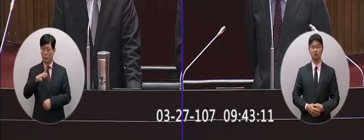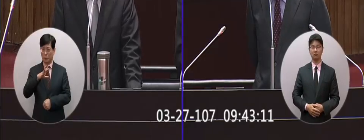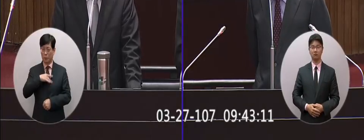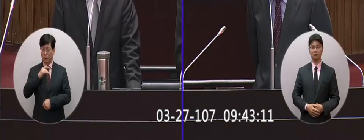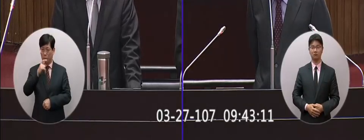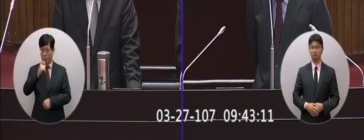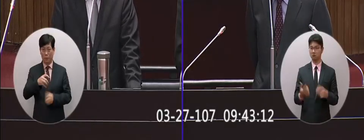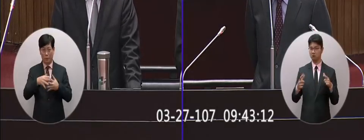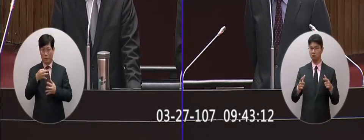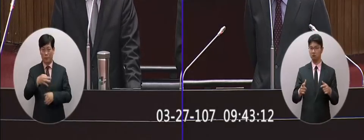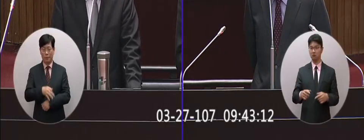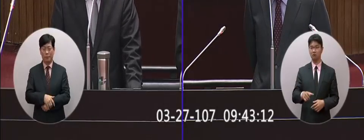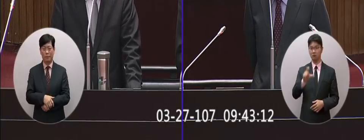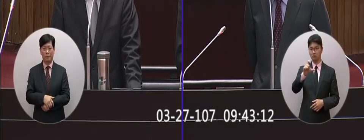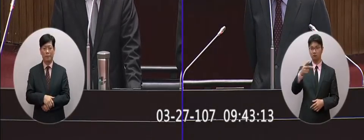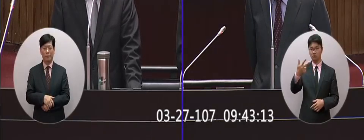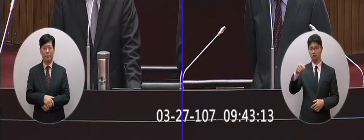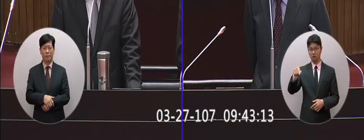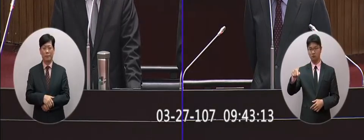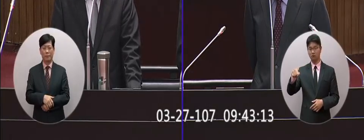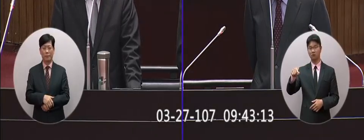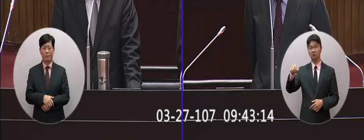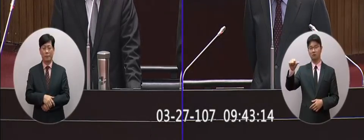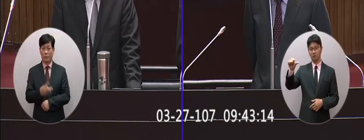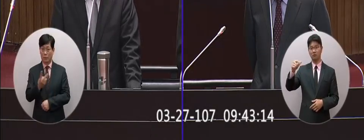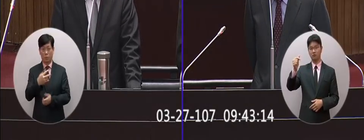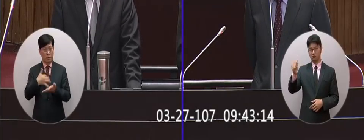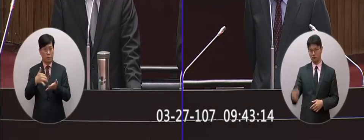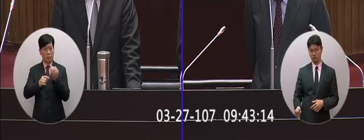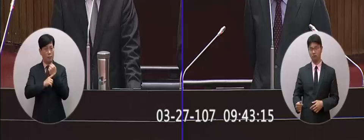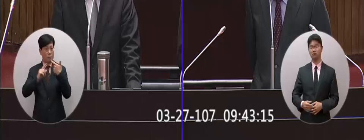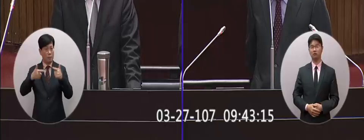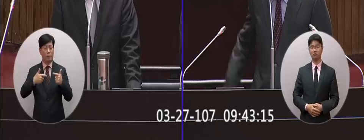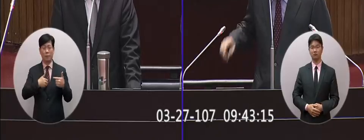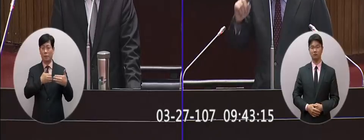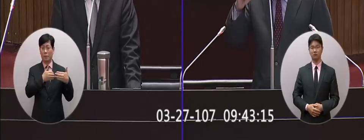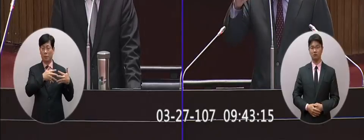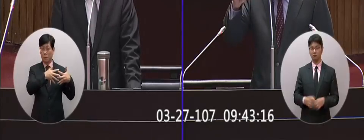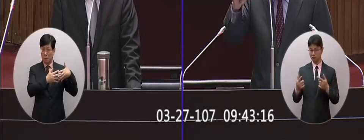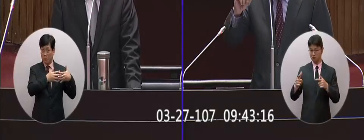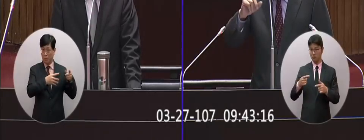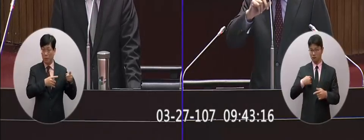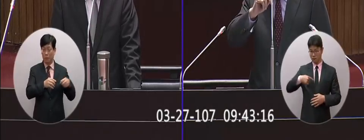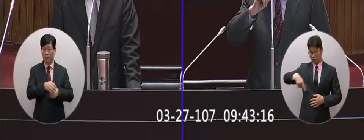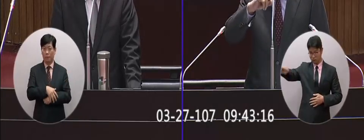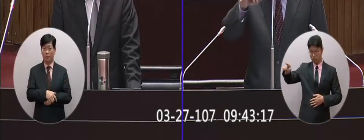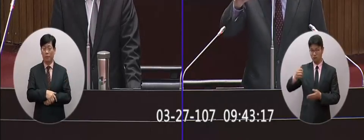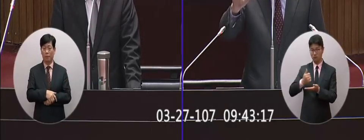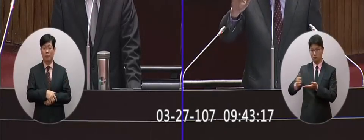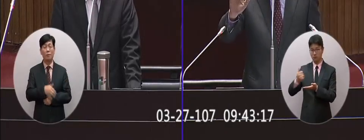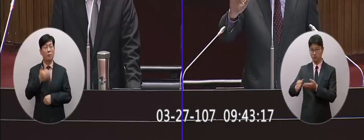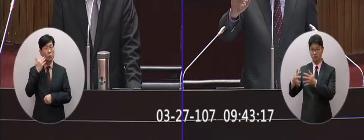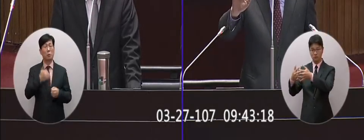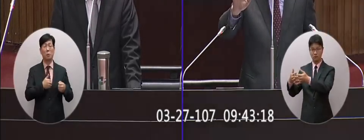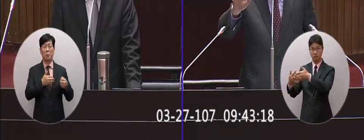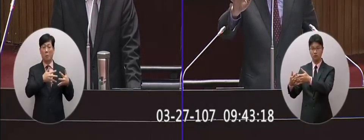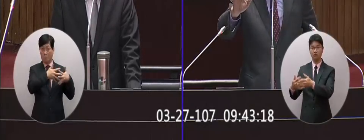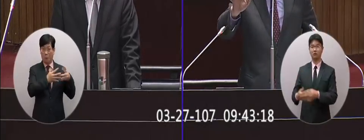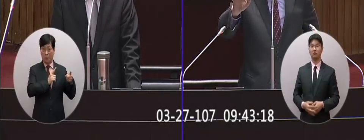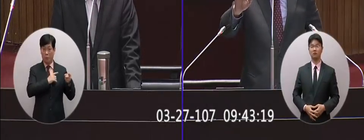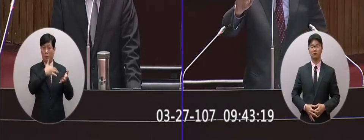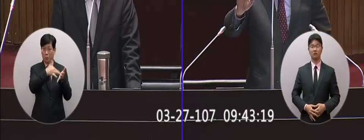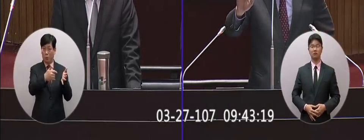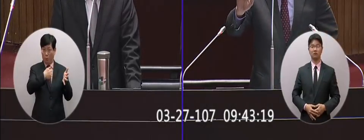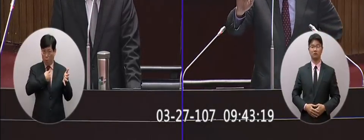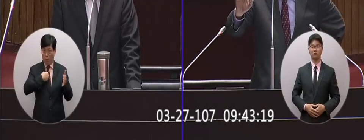100多亿美金呢？ 哦，67.5亿。 两边算法不同了、啊，美国， 美国，美国单单美国， 美国对，我说美国算